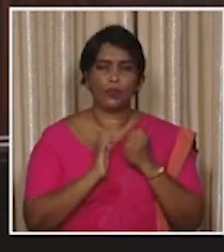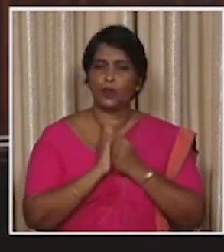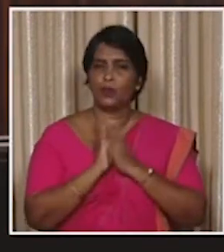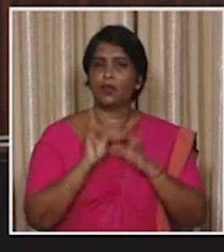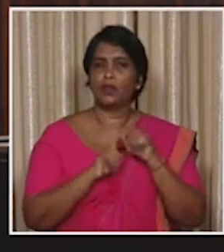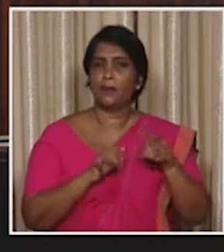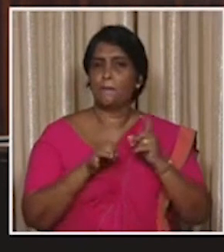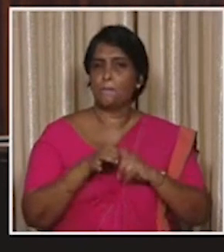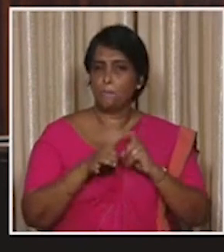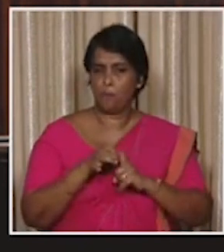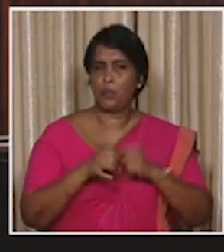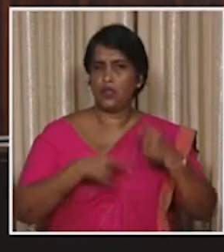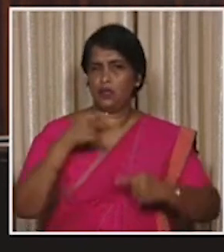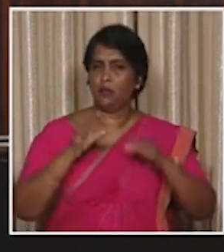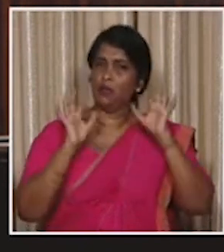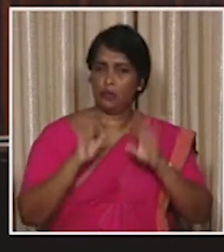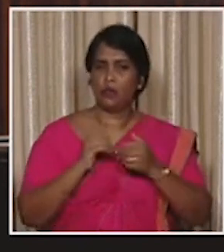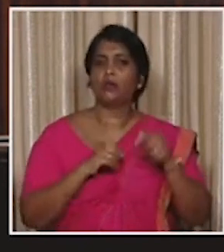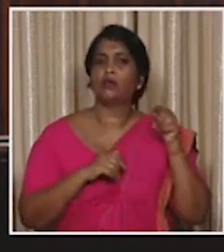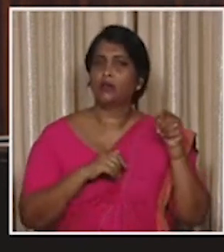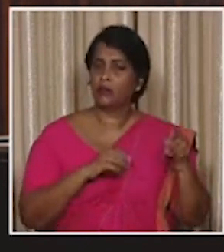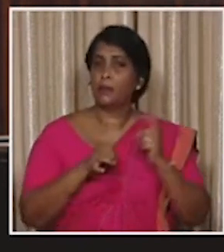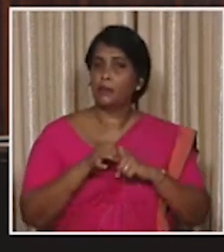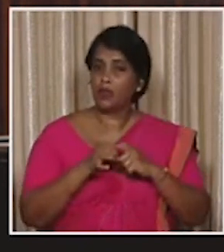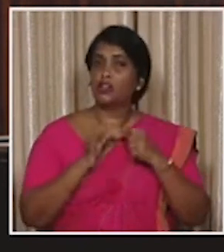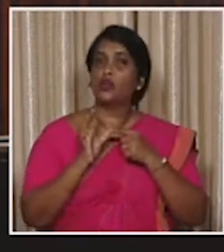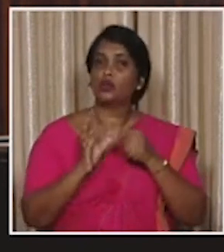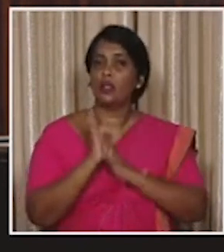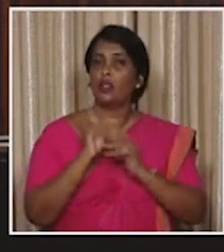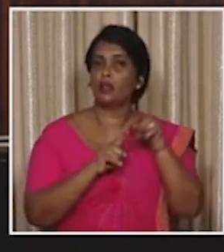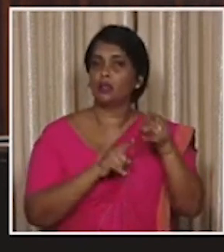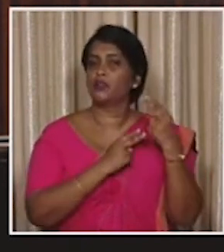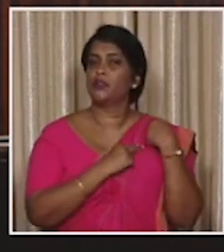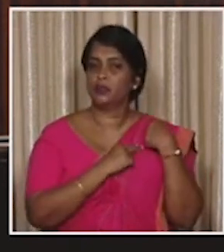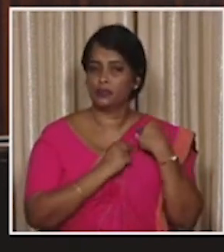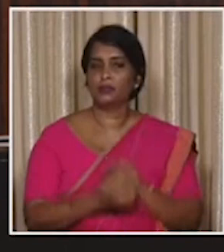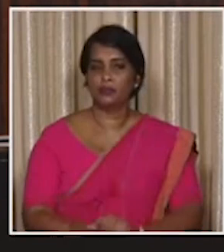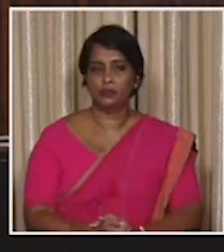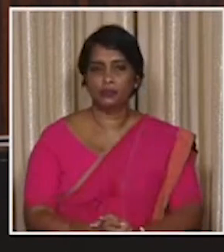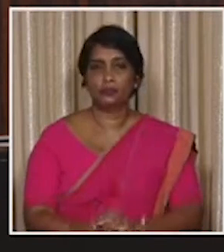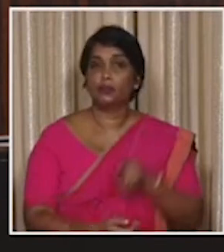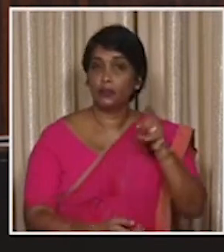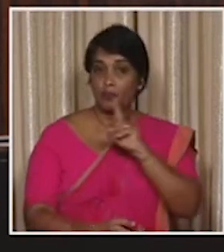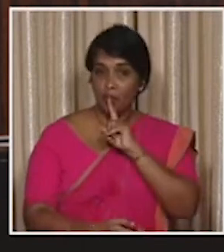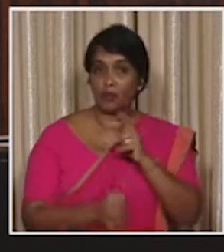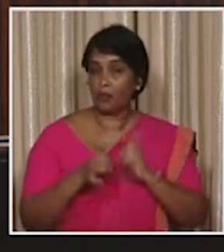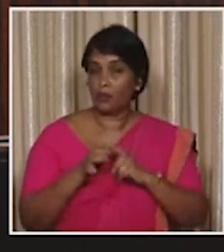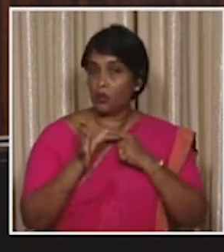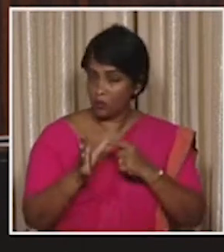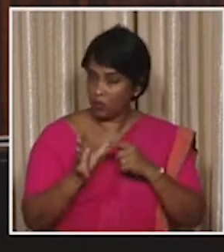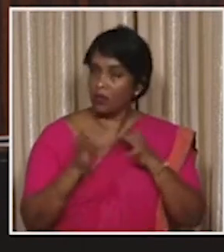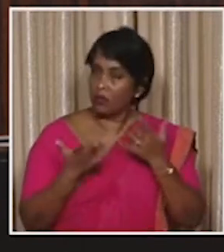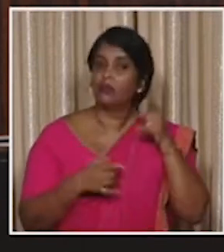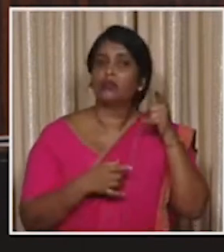ගරු මන්ත්‍රීතුමා මේ ප්‍රශ්නයට විවාදයකට ඇදගන්න අවශ්‍ය නැහැ. එතුම ප්‍රශ්නයට පිළිතුරු දීම එමෙතුමාගේ වගකීම. ඔබ එතුමා කියනවා නම් ප්‍රශ්නයට පිළිතුරු දෙනවාද